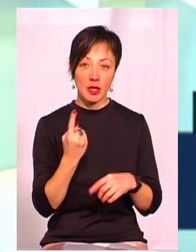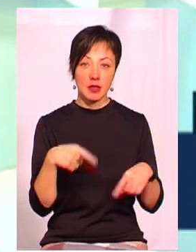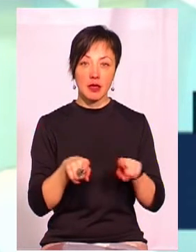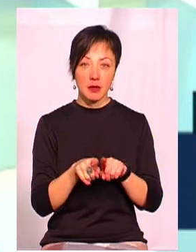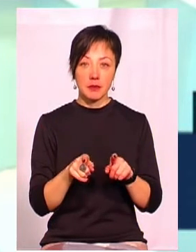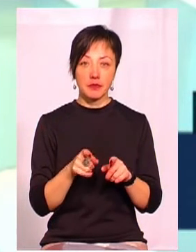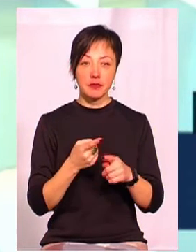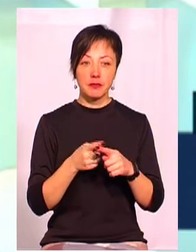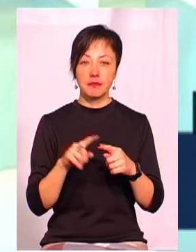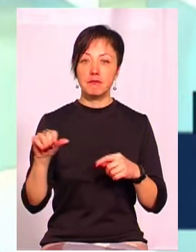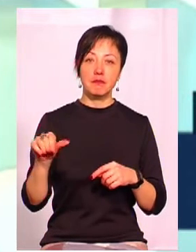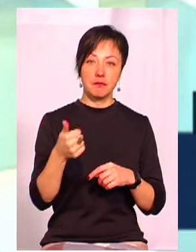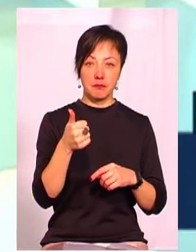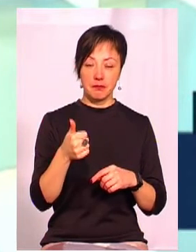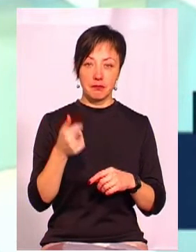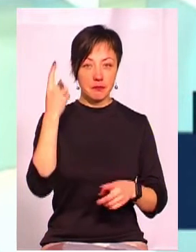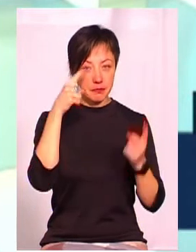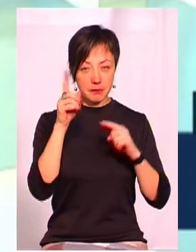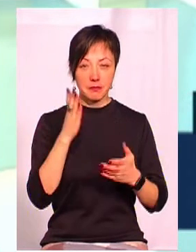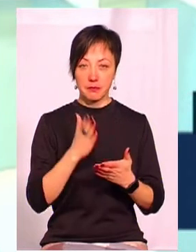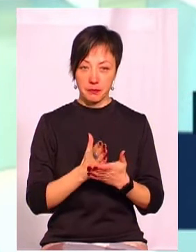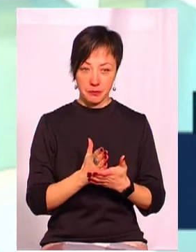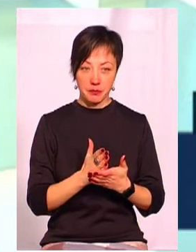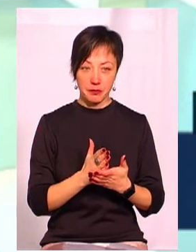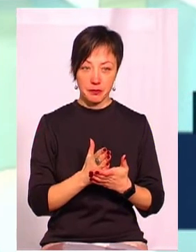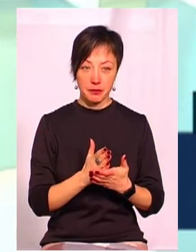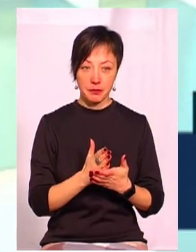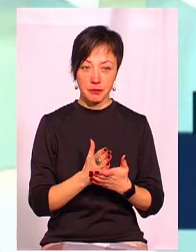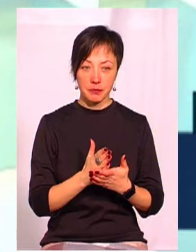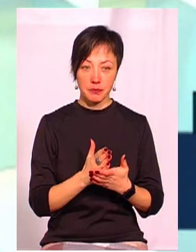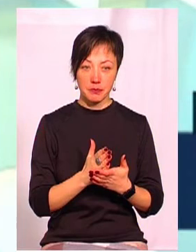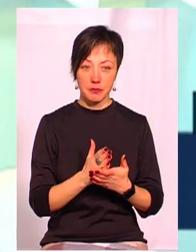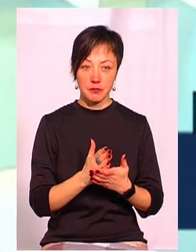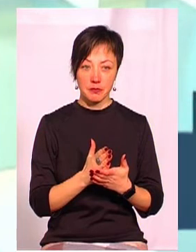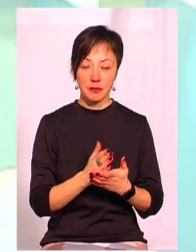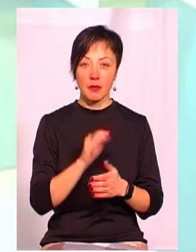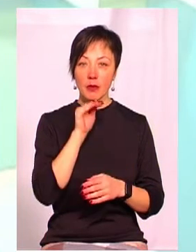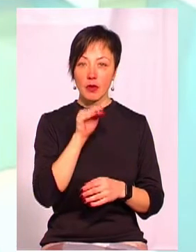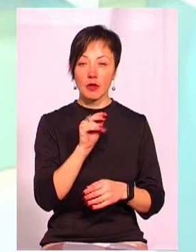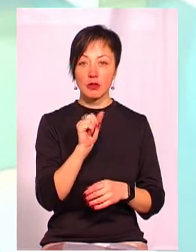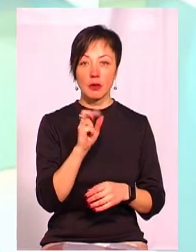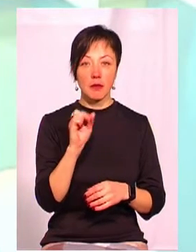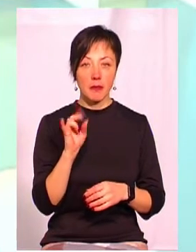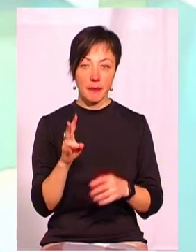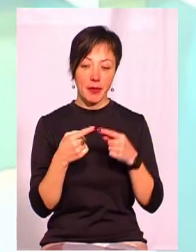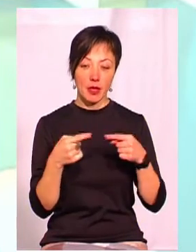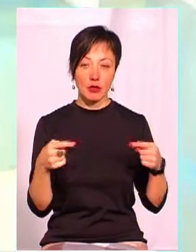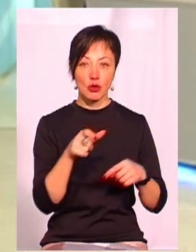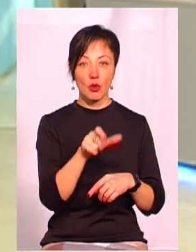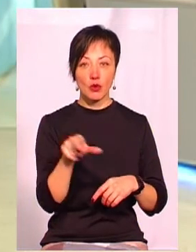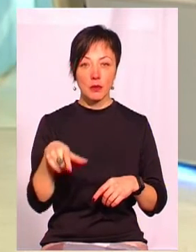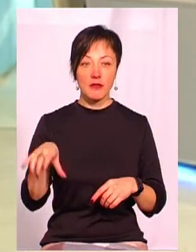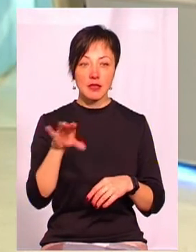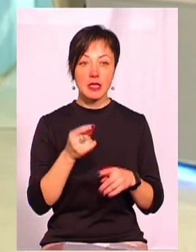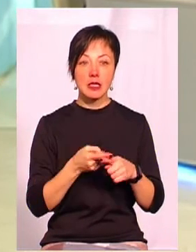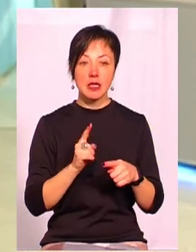таких провідників цієї ідеї є насамперед там професор Чабан і інші особи. І все